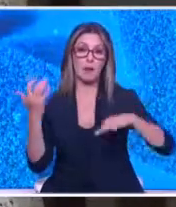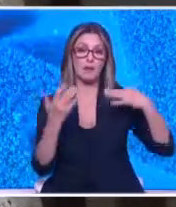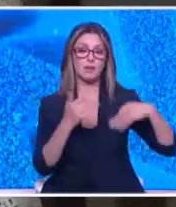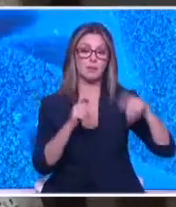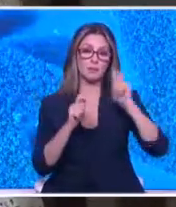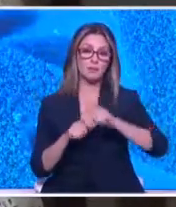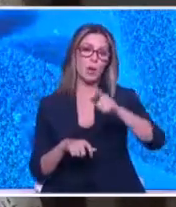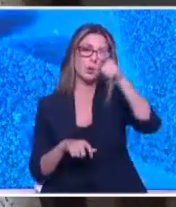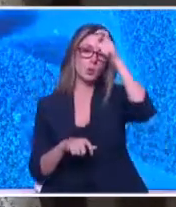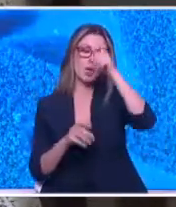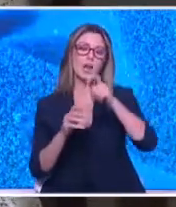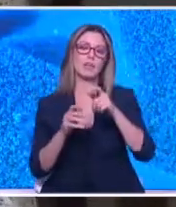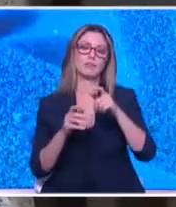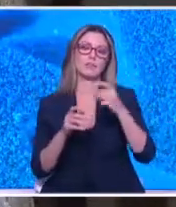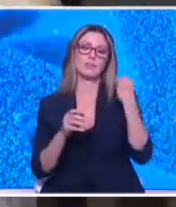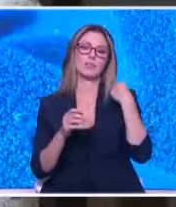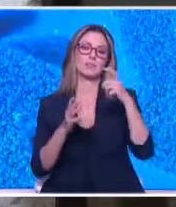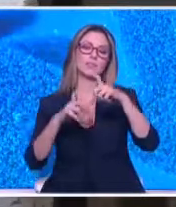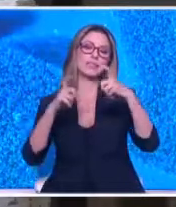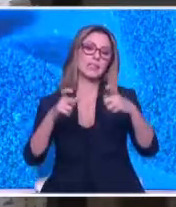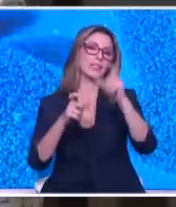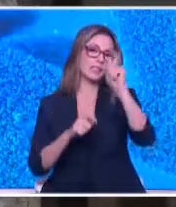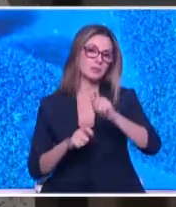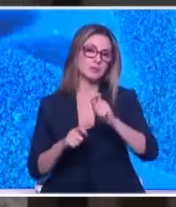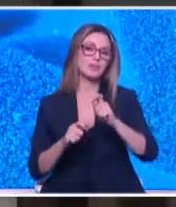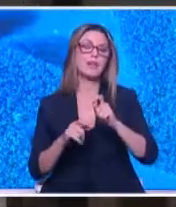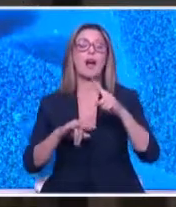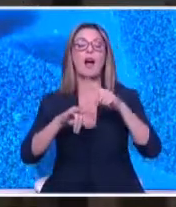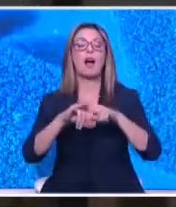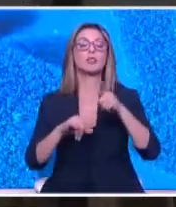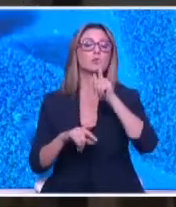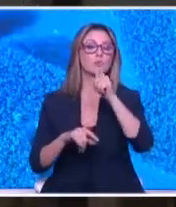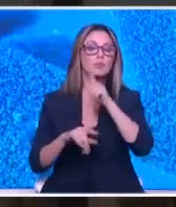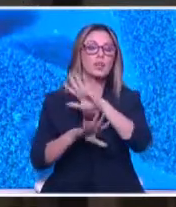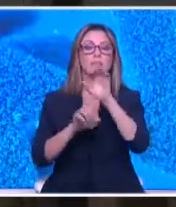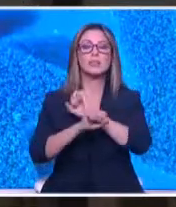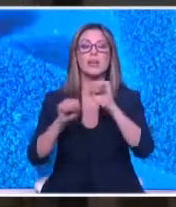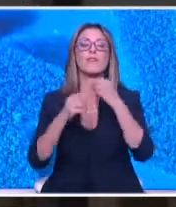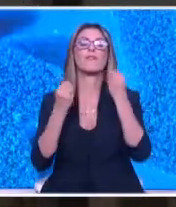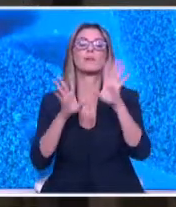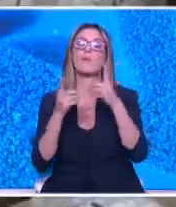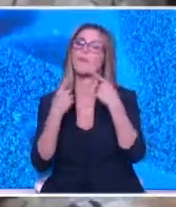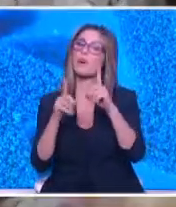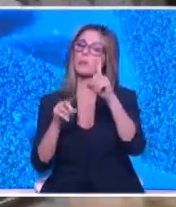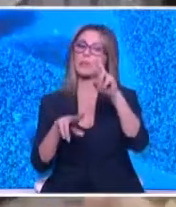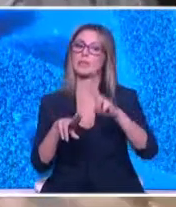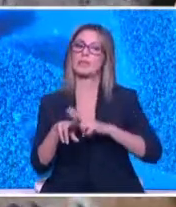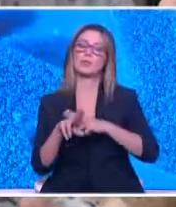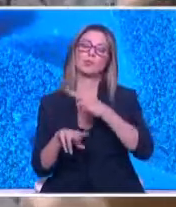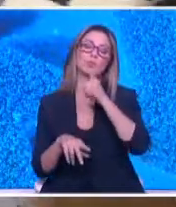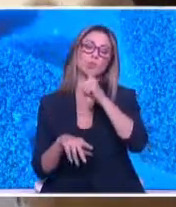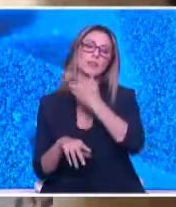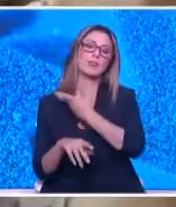Türkiye albümü hazırladığını da belirten Ayyıldız, halk müziğinin ezgisel bütünlüğüne zarar vermeden farklı bir deneyimi